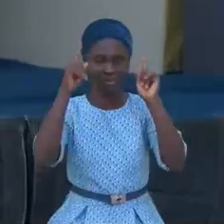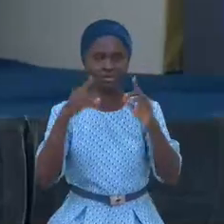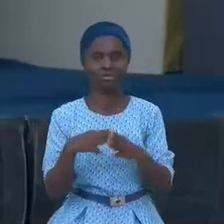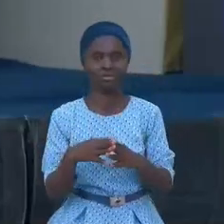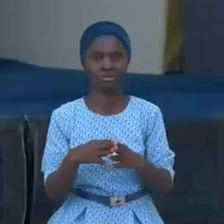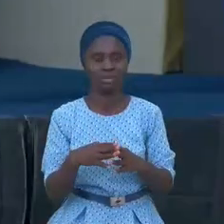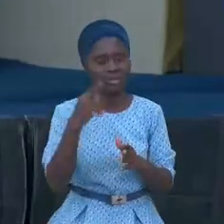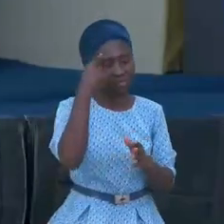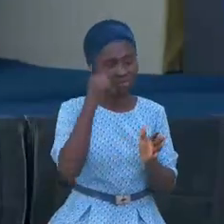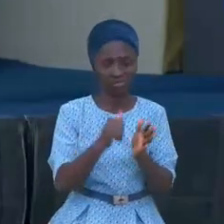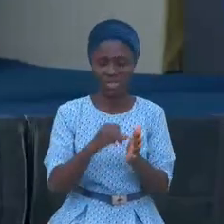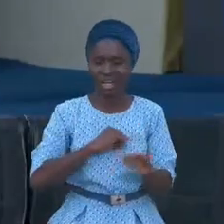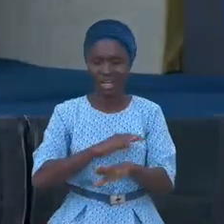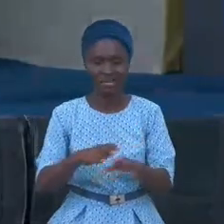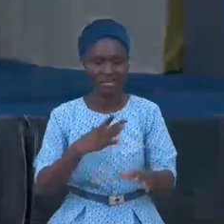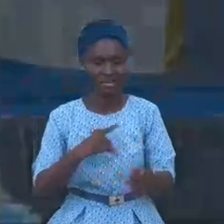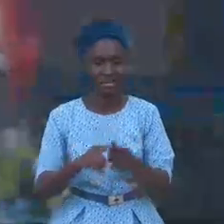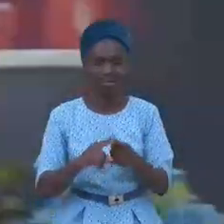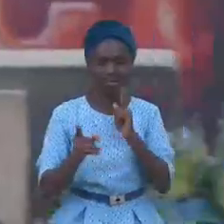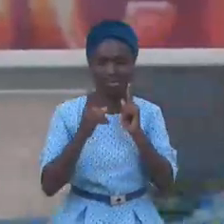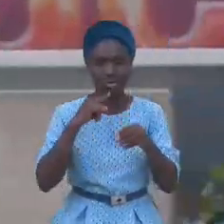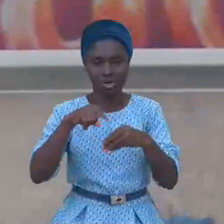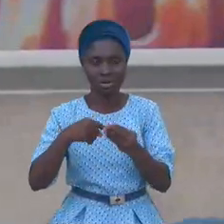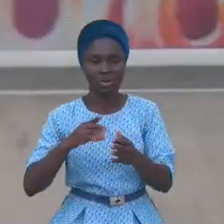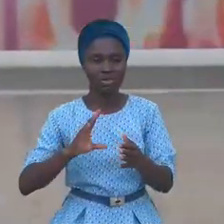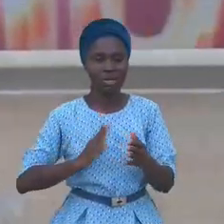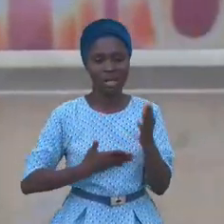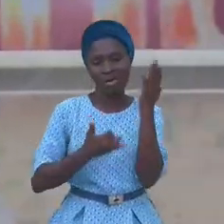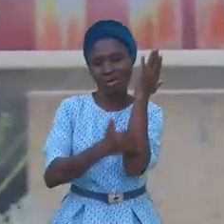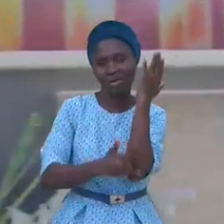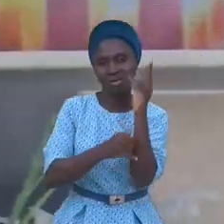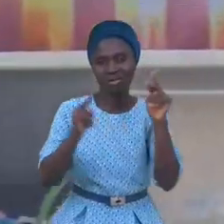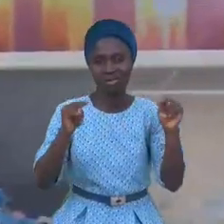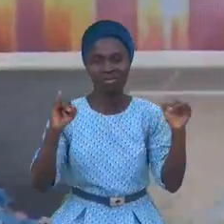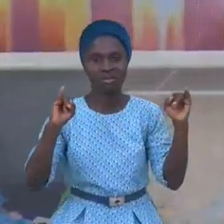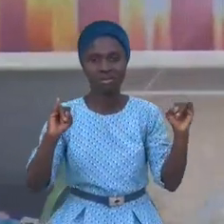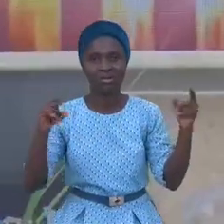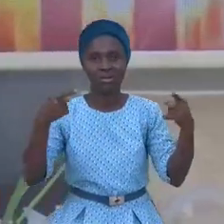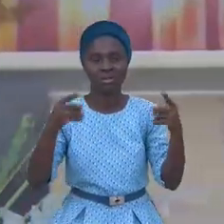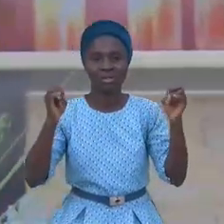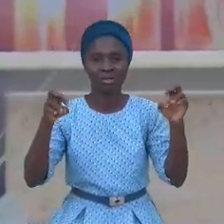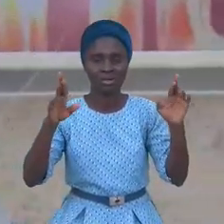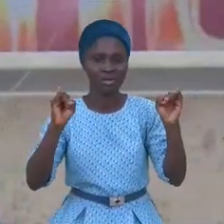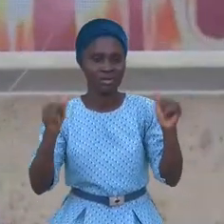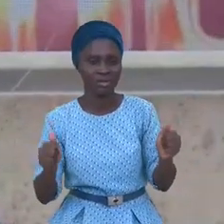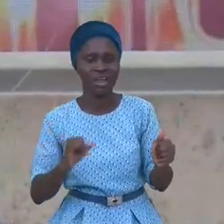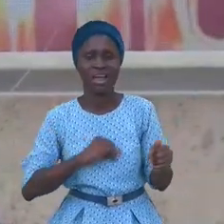Hein. » Il y a quelque chose que j'ai lu dans les journaux. Corruption, corruption,